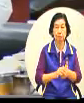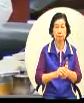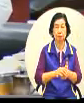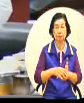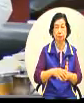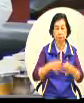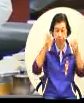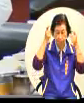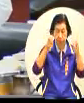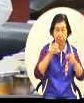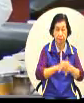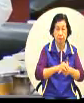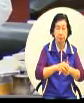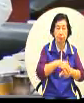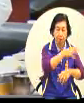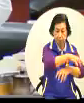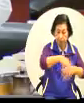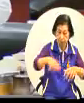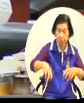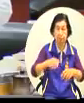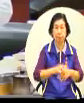是我们南岛语族